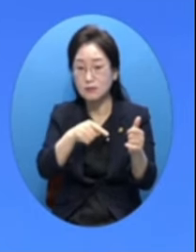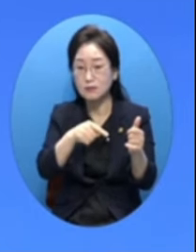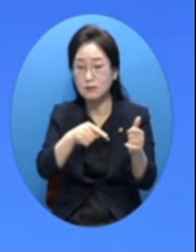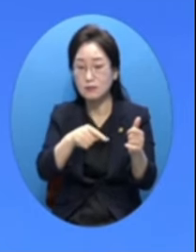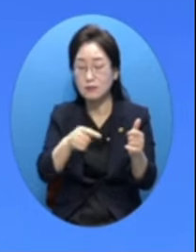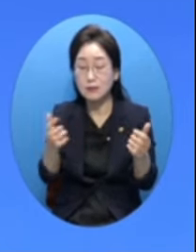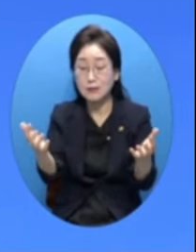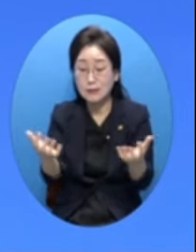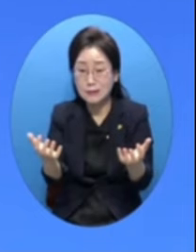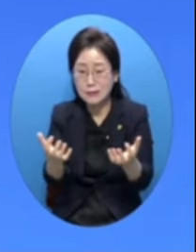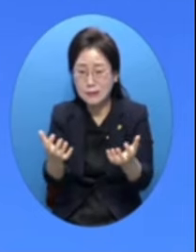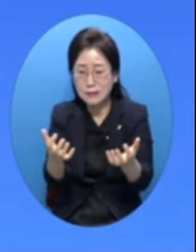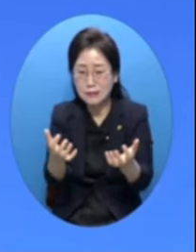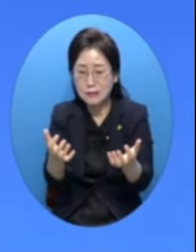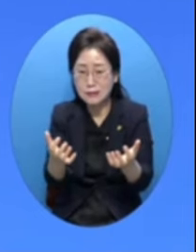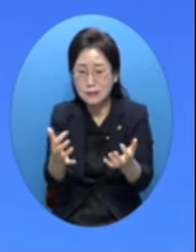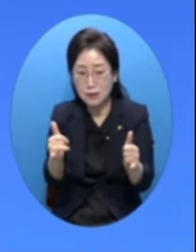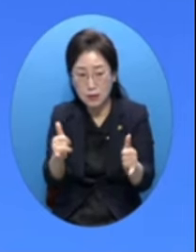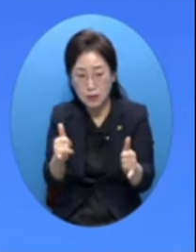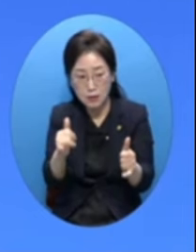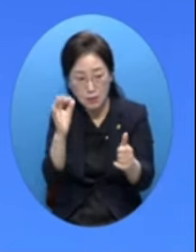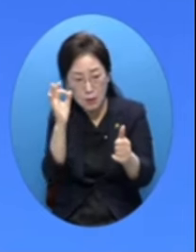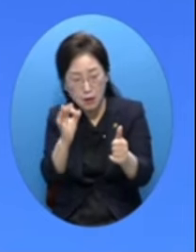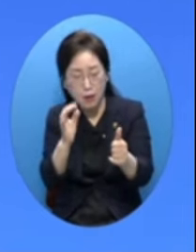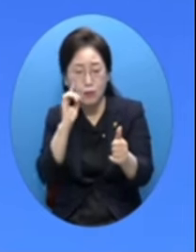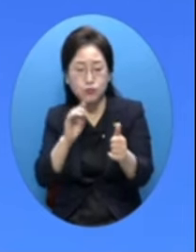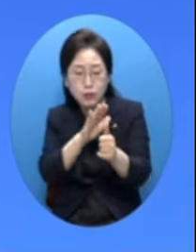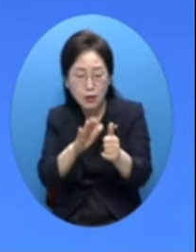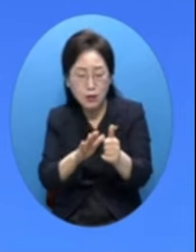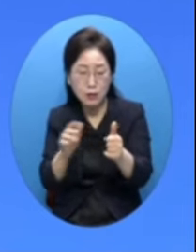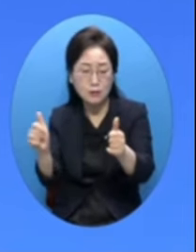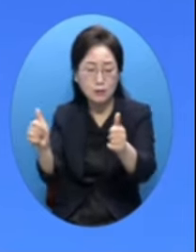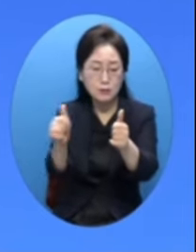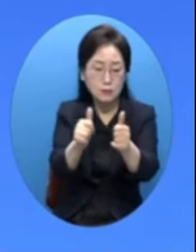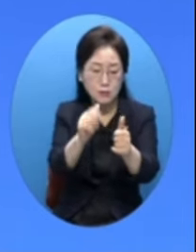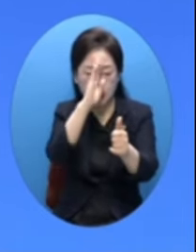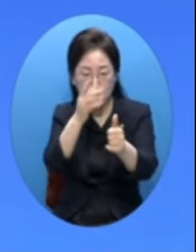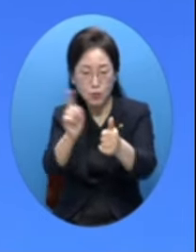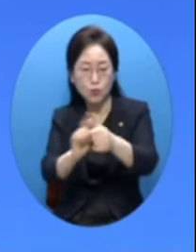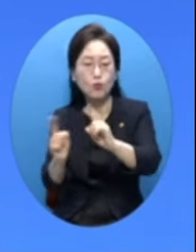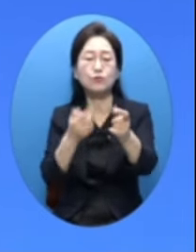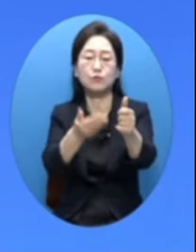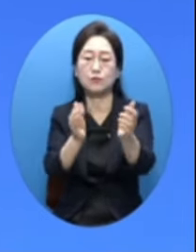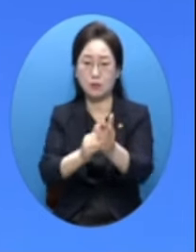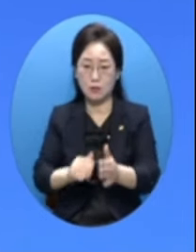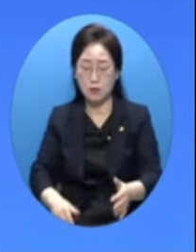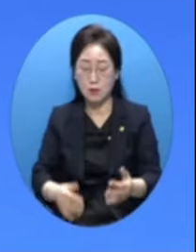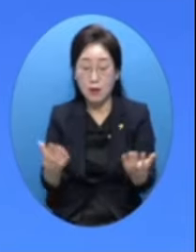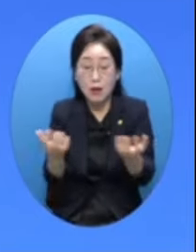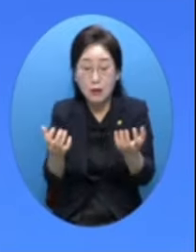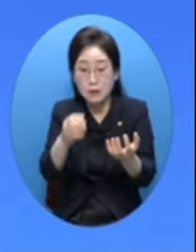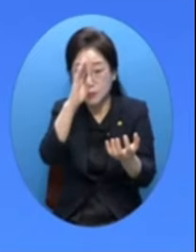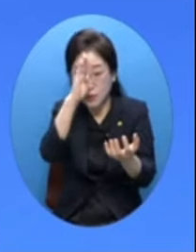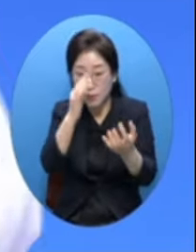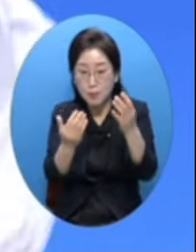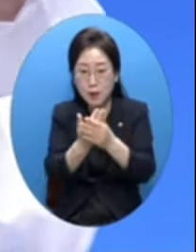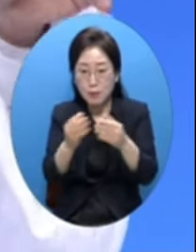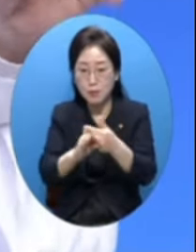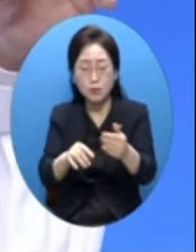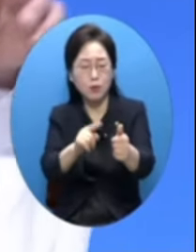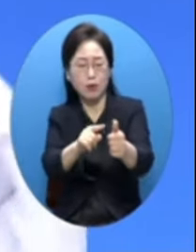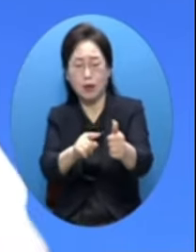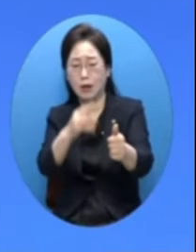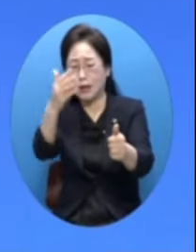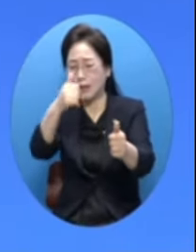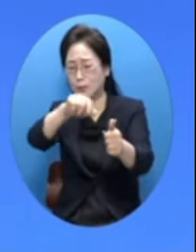한센병 환자를 불쌍히 보시고 다가가셔서 그 병을 고치셨습니다. 그 당시 사람들은 한센병에 걸리면 저 사람은 하나님의 형벌을